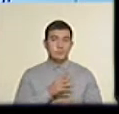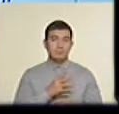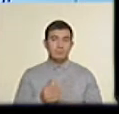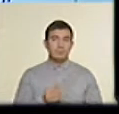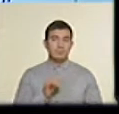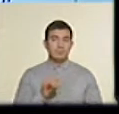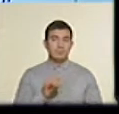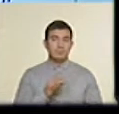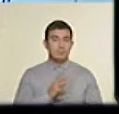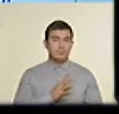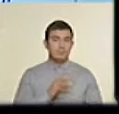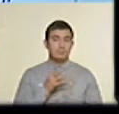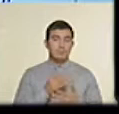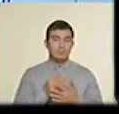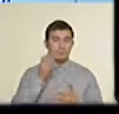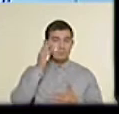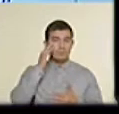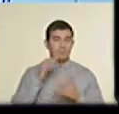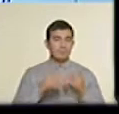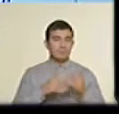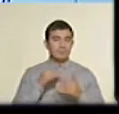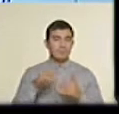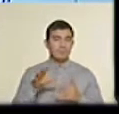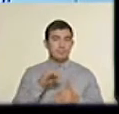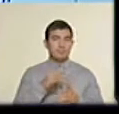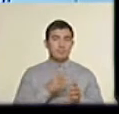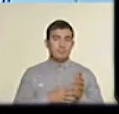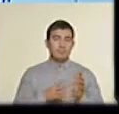Ya'ni mamlakatimizning savodxonlik darajasi